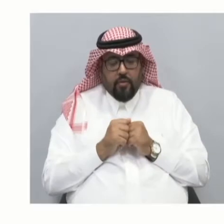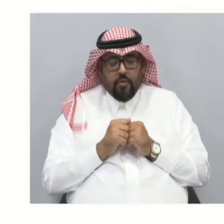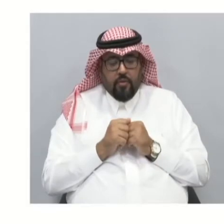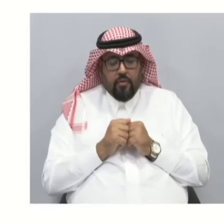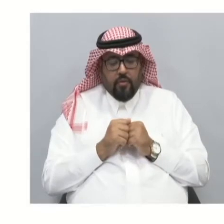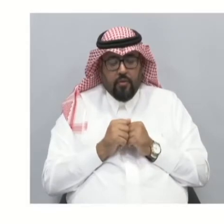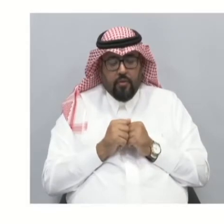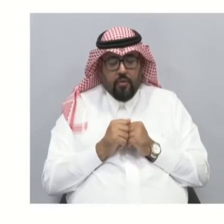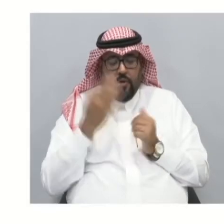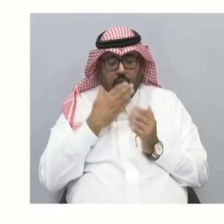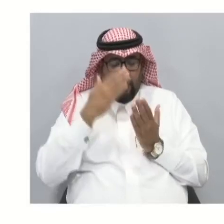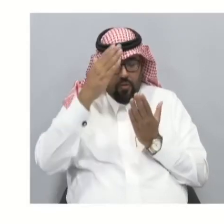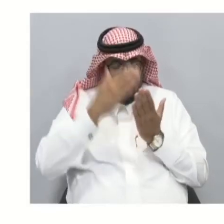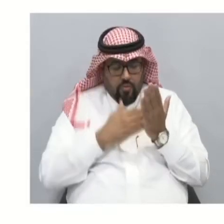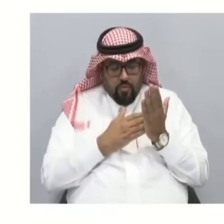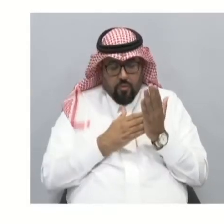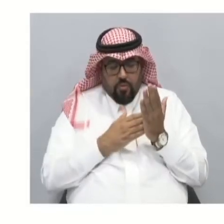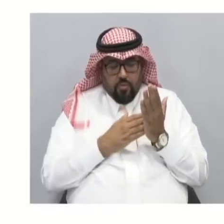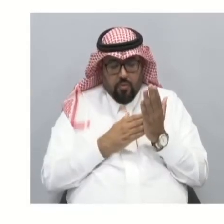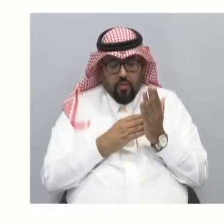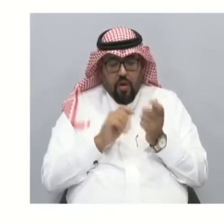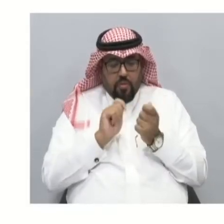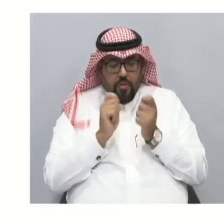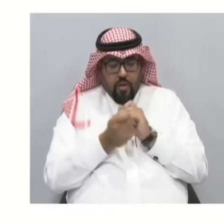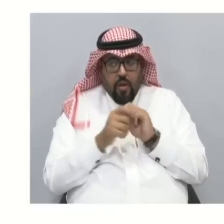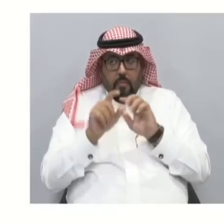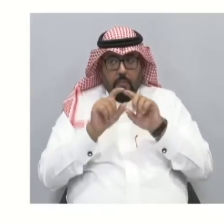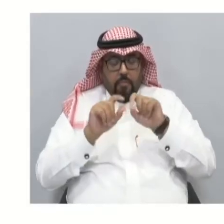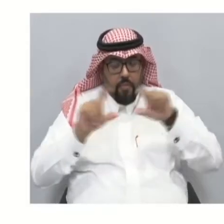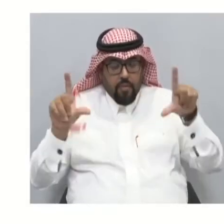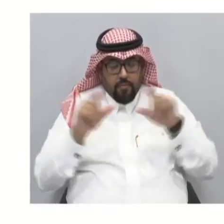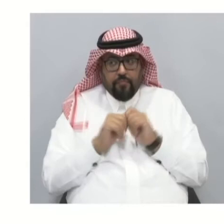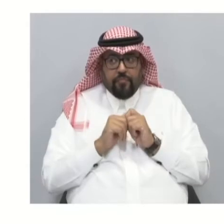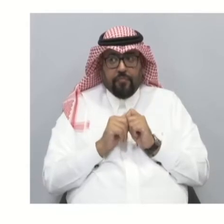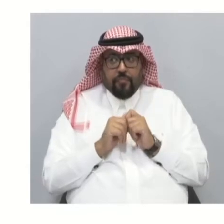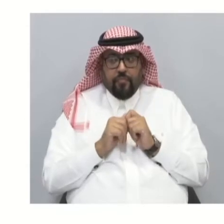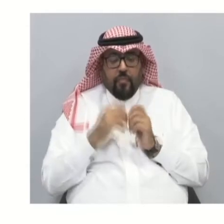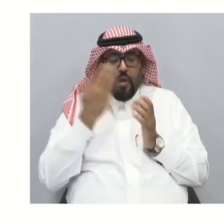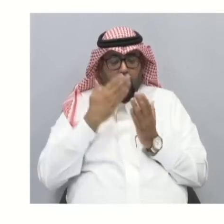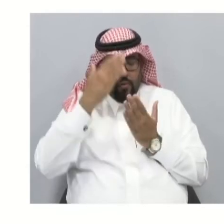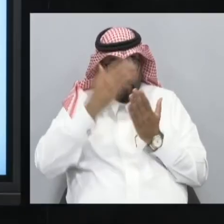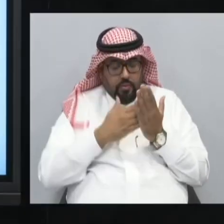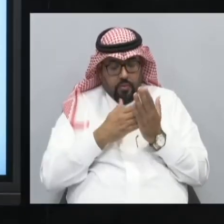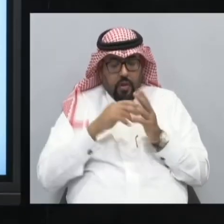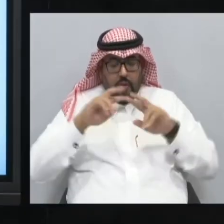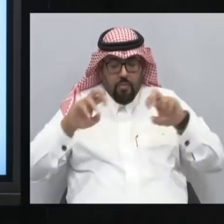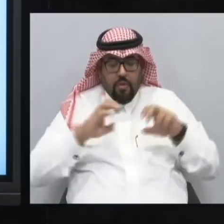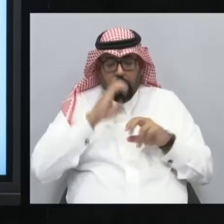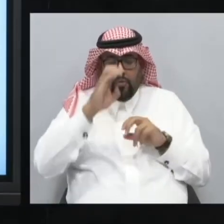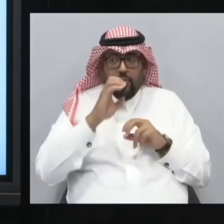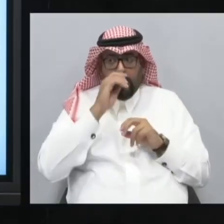جميل، هي قراءة الموضوع والتعديل. البحث عن أجوبة أنت تقرأ، بعد أسأل أقرأ، وأنا أقرأ أبحث عن